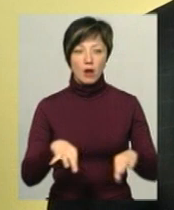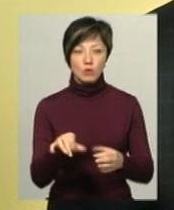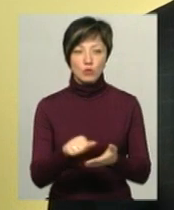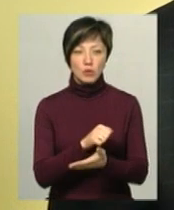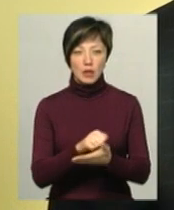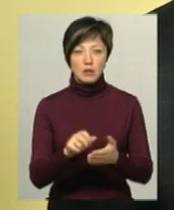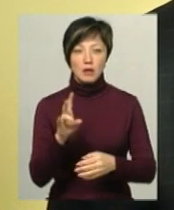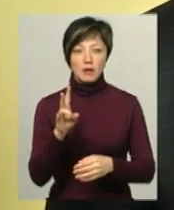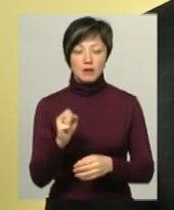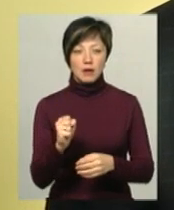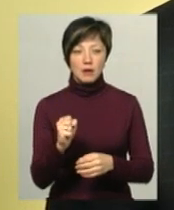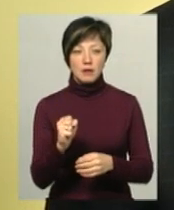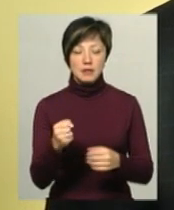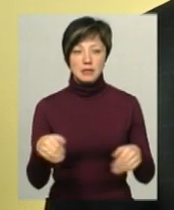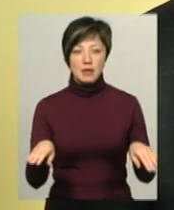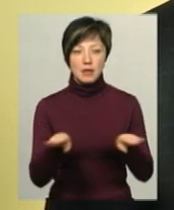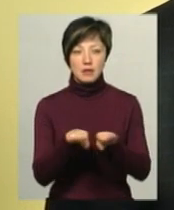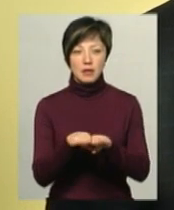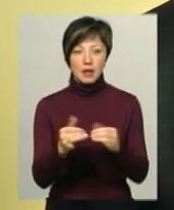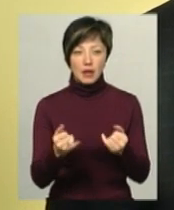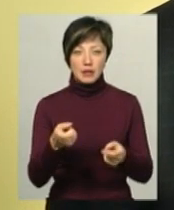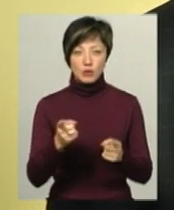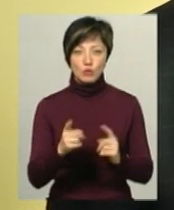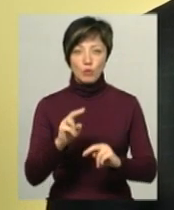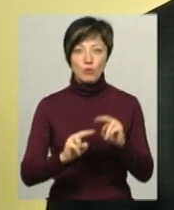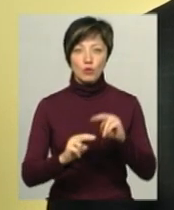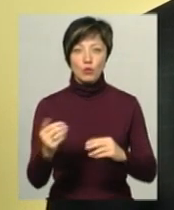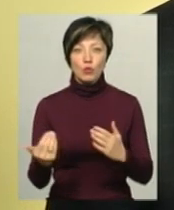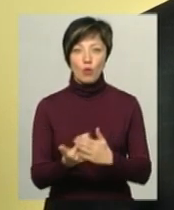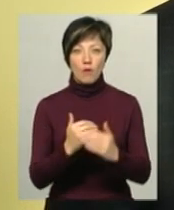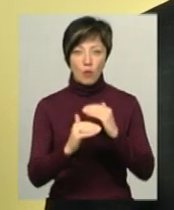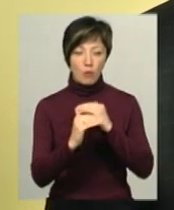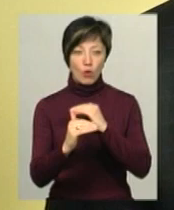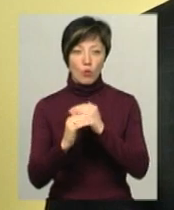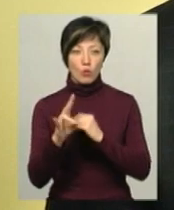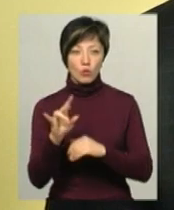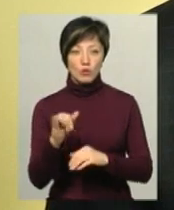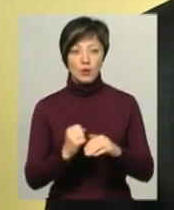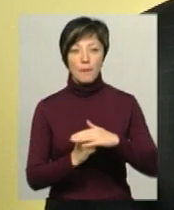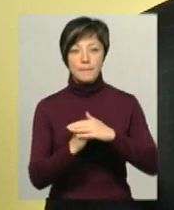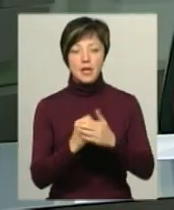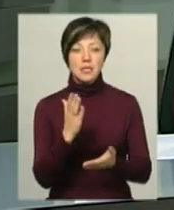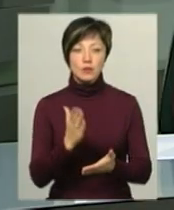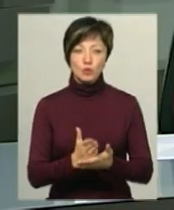на закриття діючої побудову нового полігону на базі існуючого.